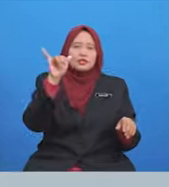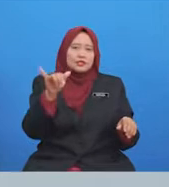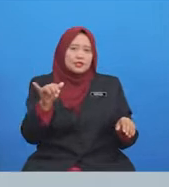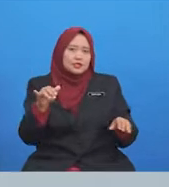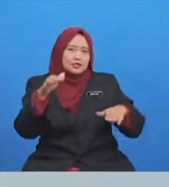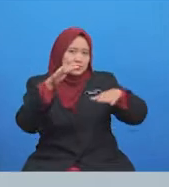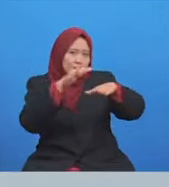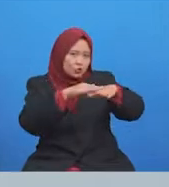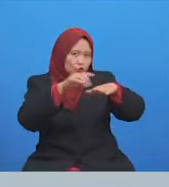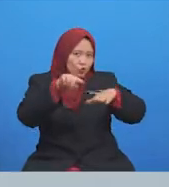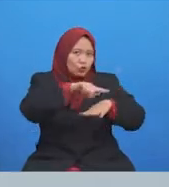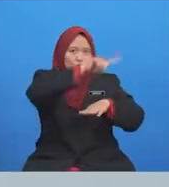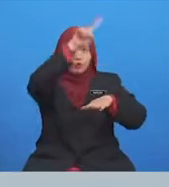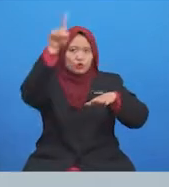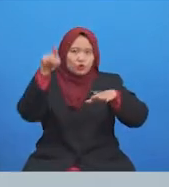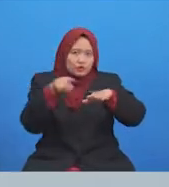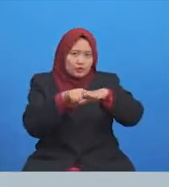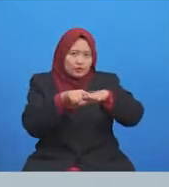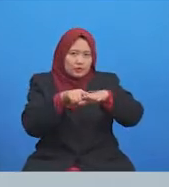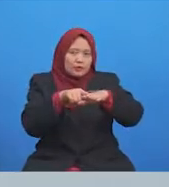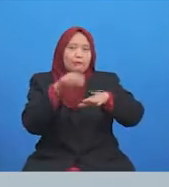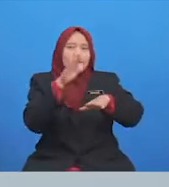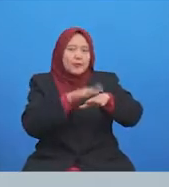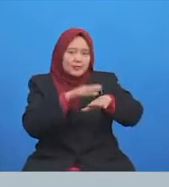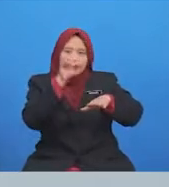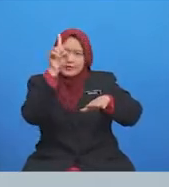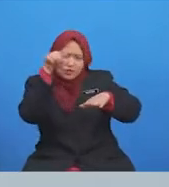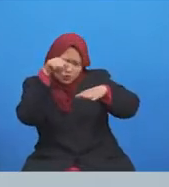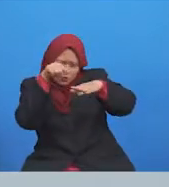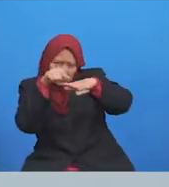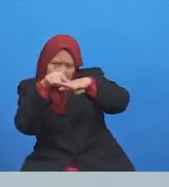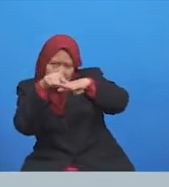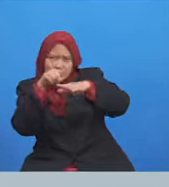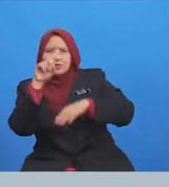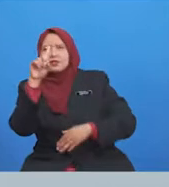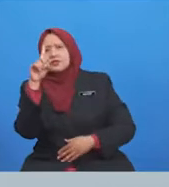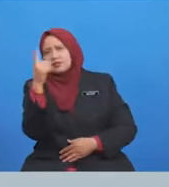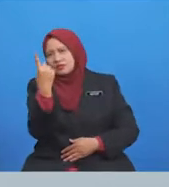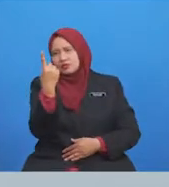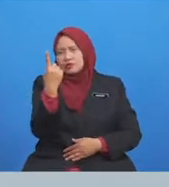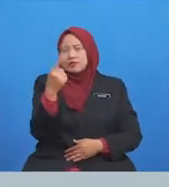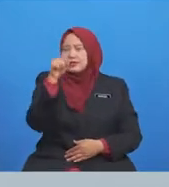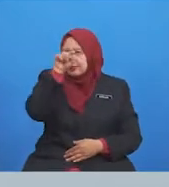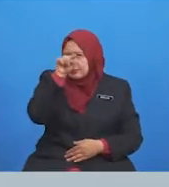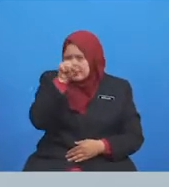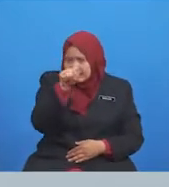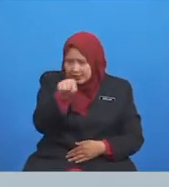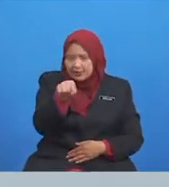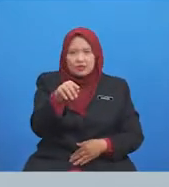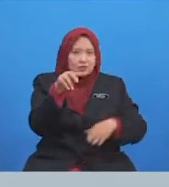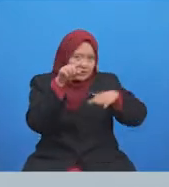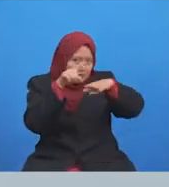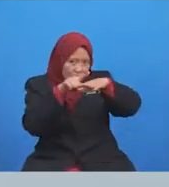tersebut pada satu titik sahaja. Oleh itu, titik sentuhan di